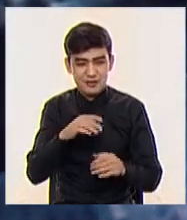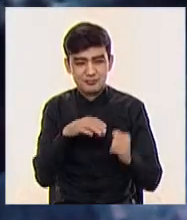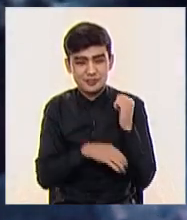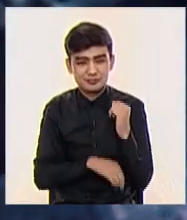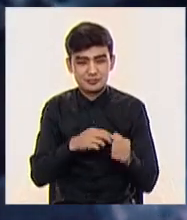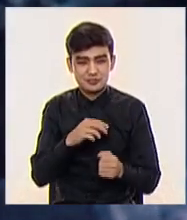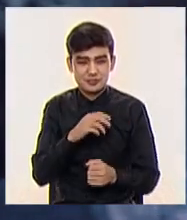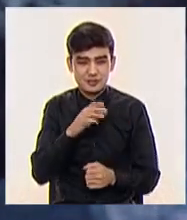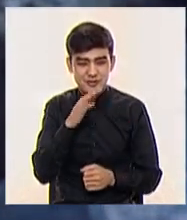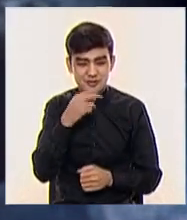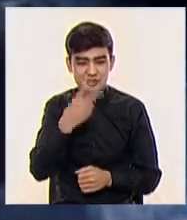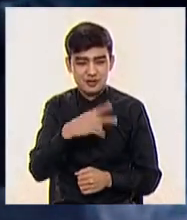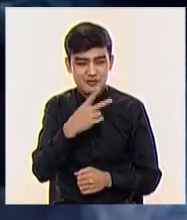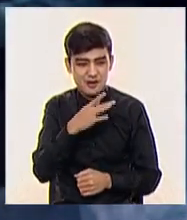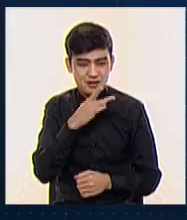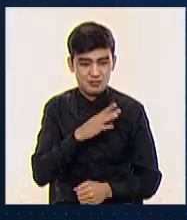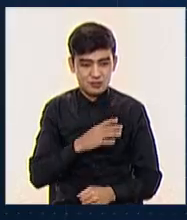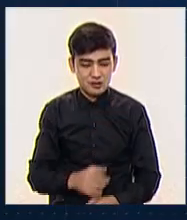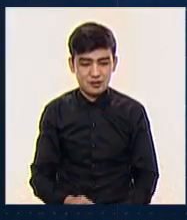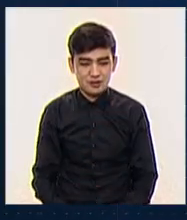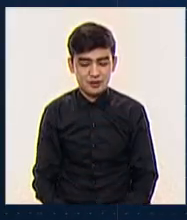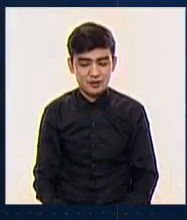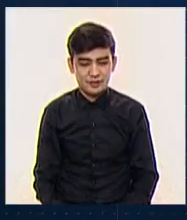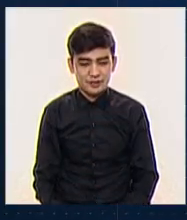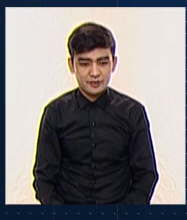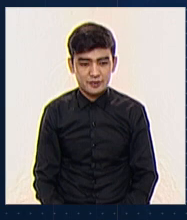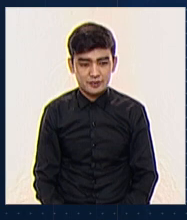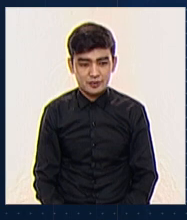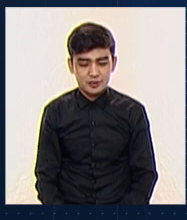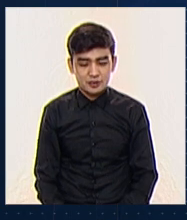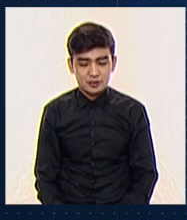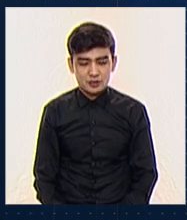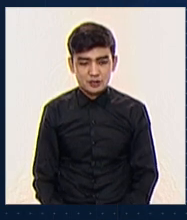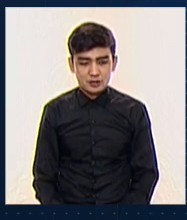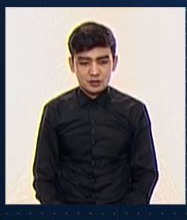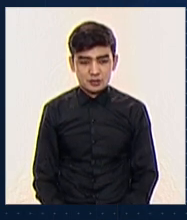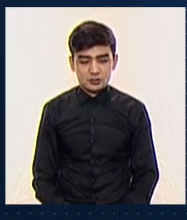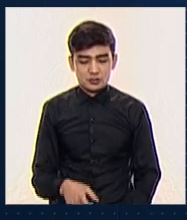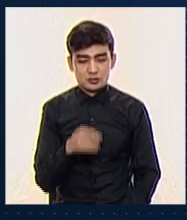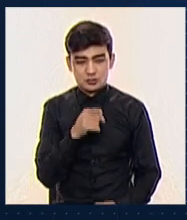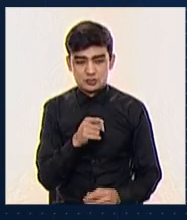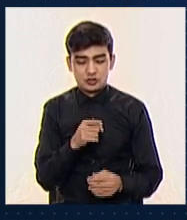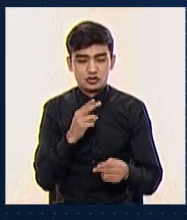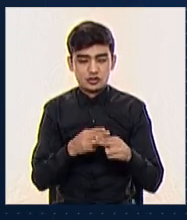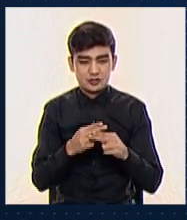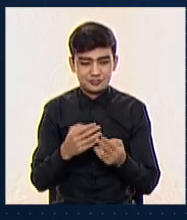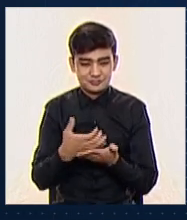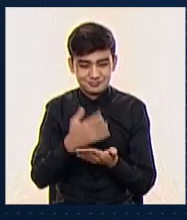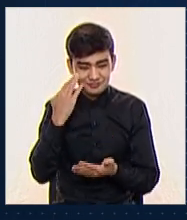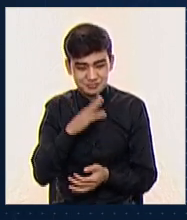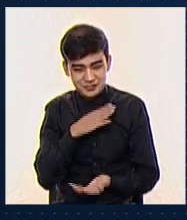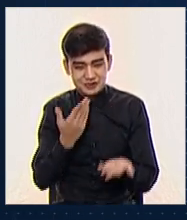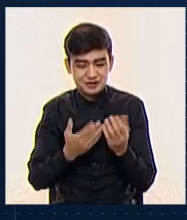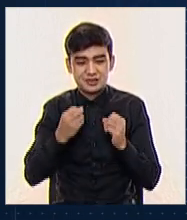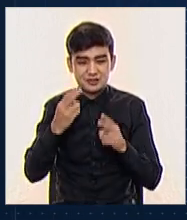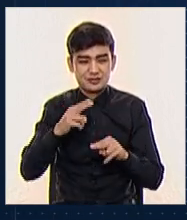было всего 22 года. Я думаю, что они металл резали. Ну, конструкция, здесь же